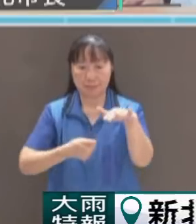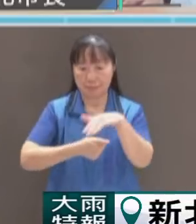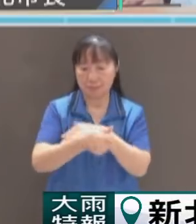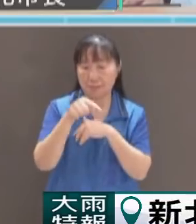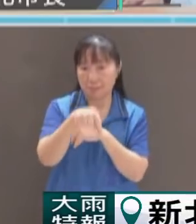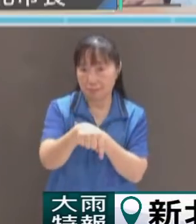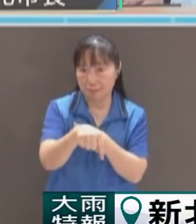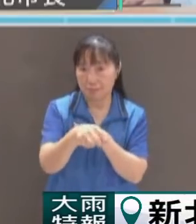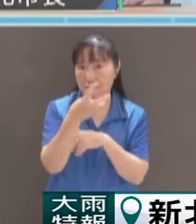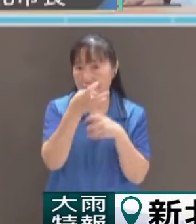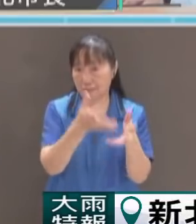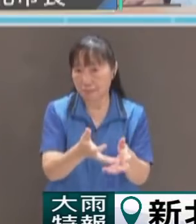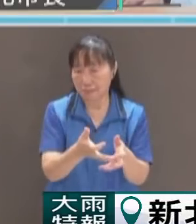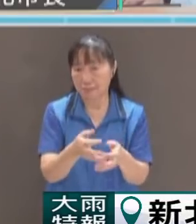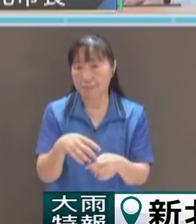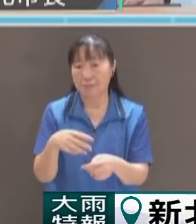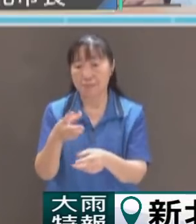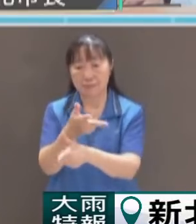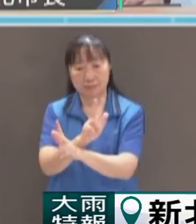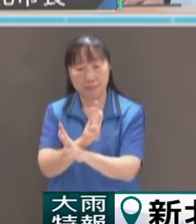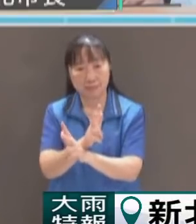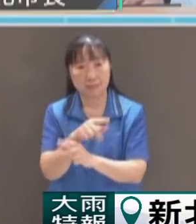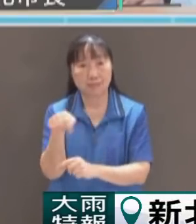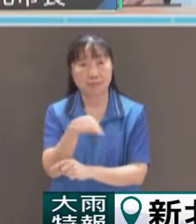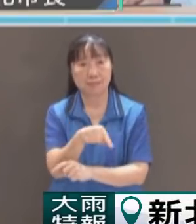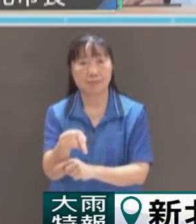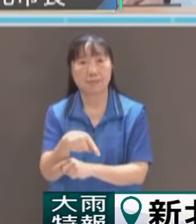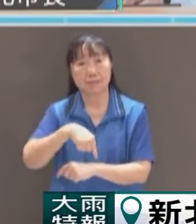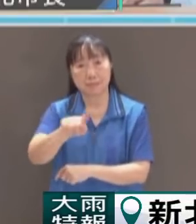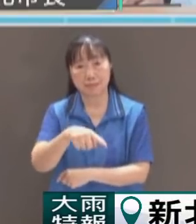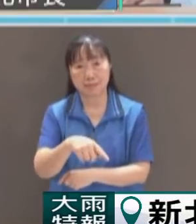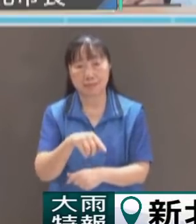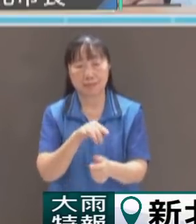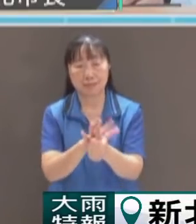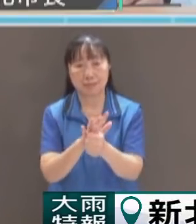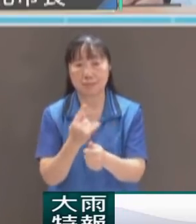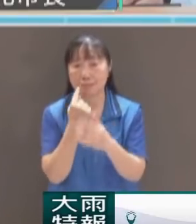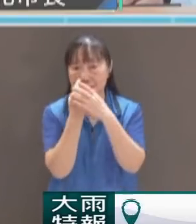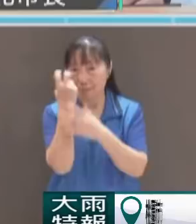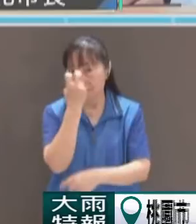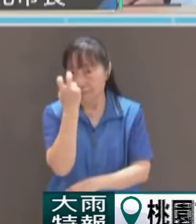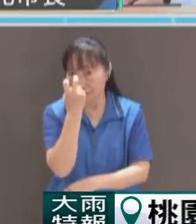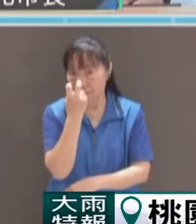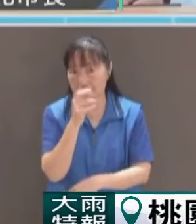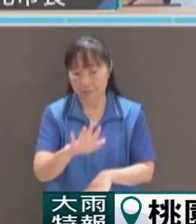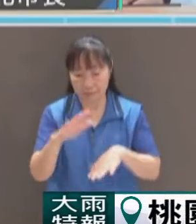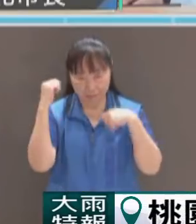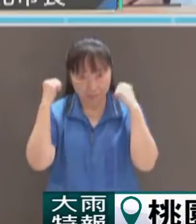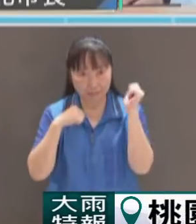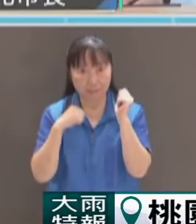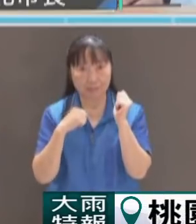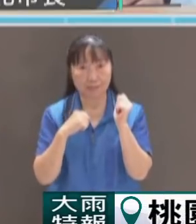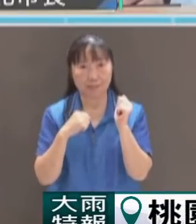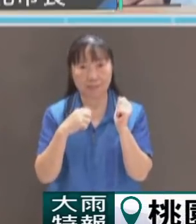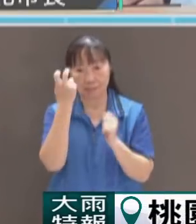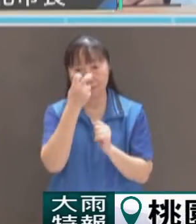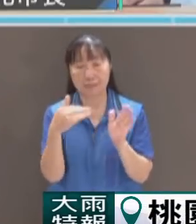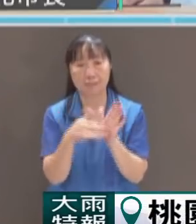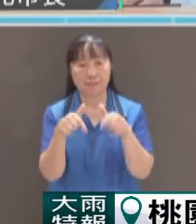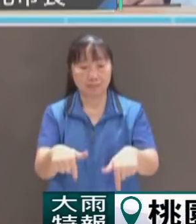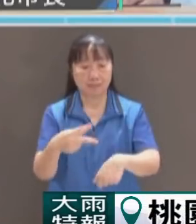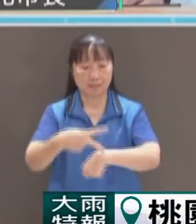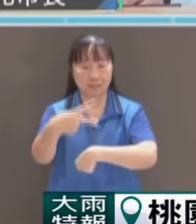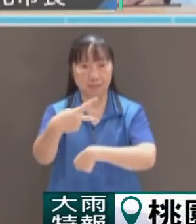到三重、进到板桥，是进行筛检。从今天一早。一直筛检到